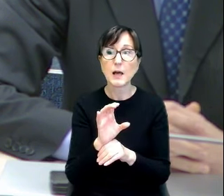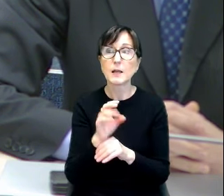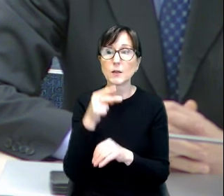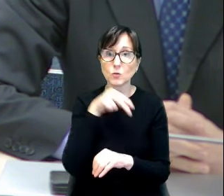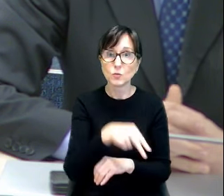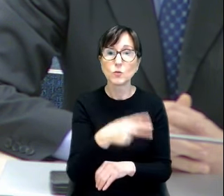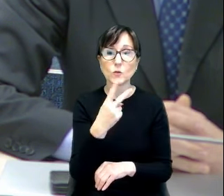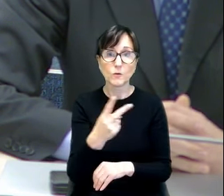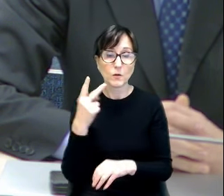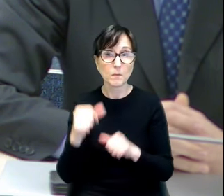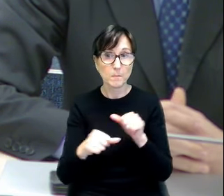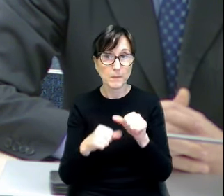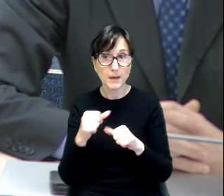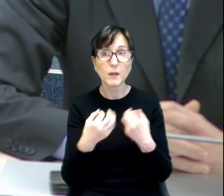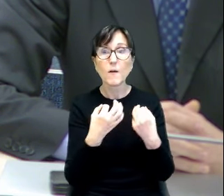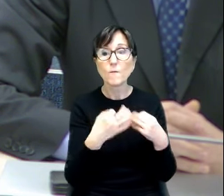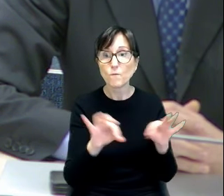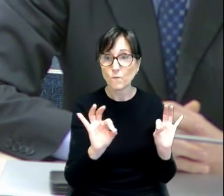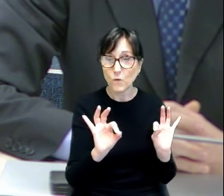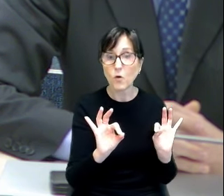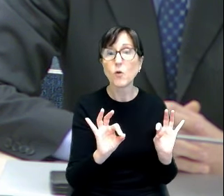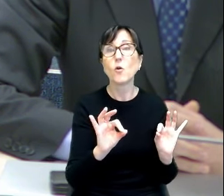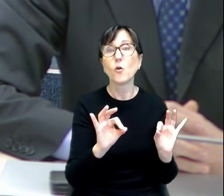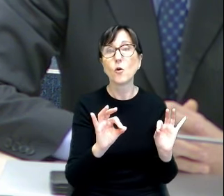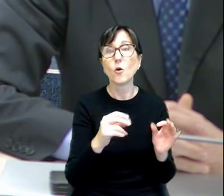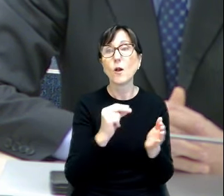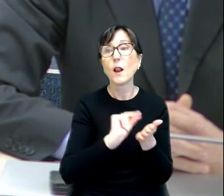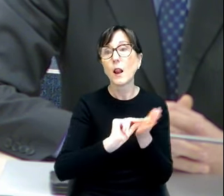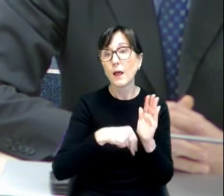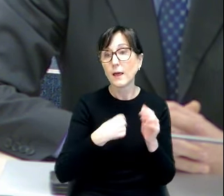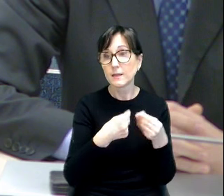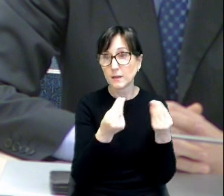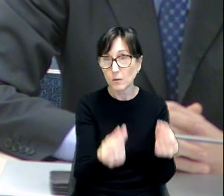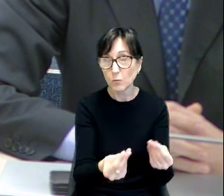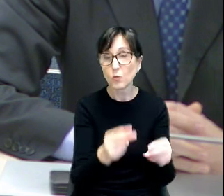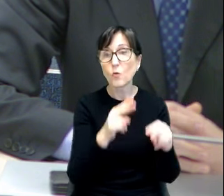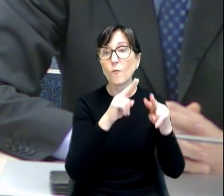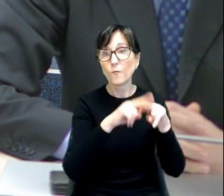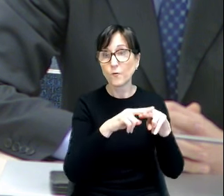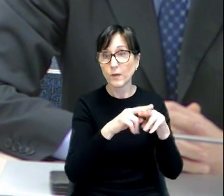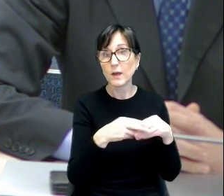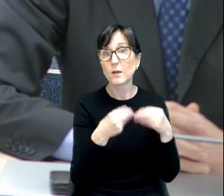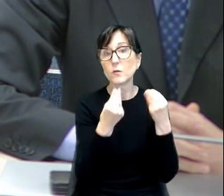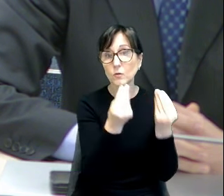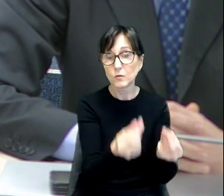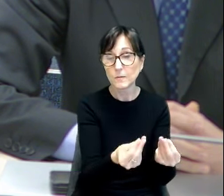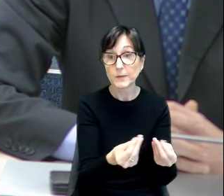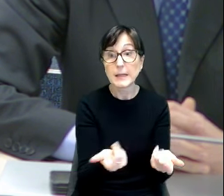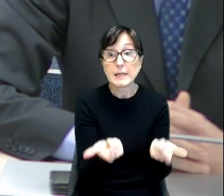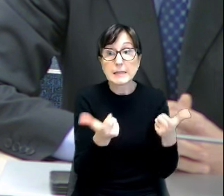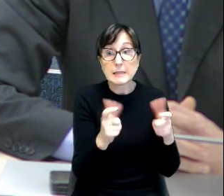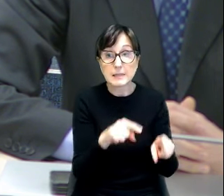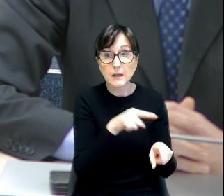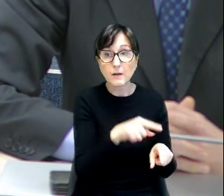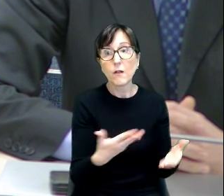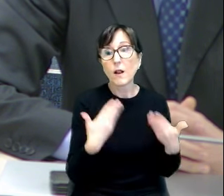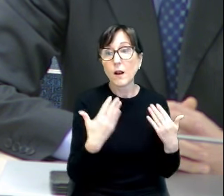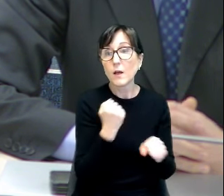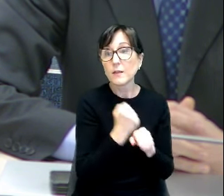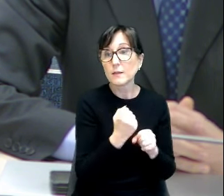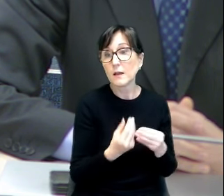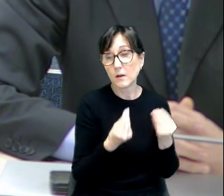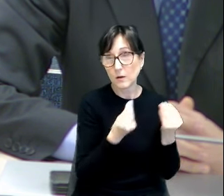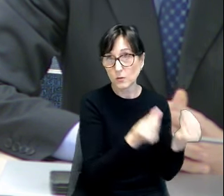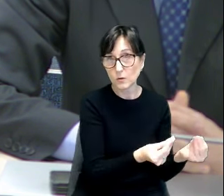suteikti leidimus teikti lošimo organizavimo vietą kad savivaldybėm būtų lengviau tai daryti buvo patvirtintas